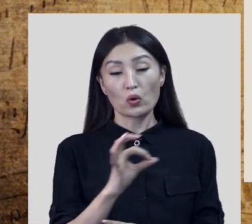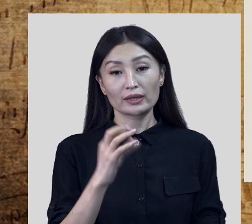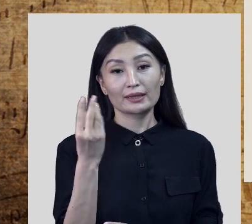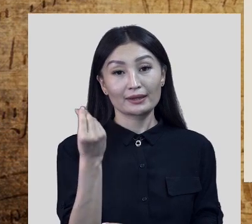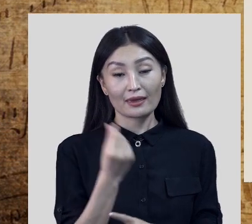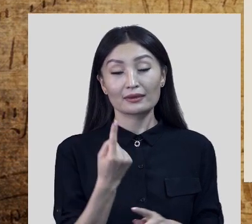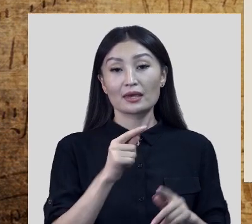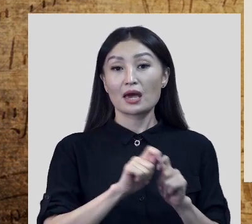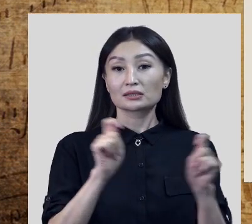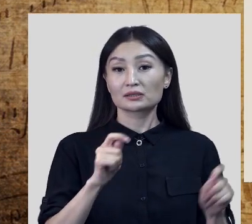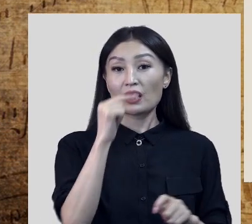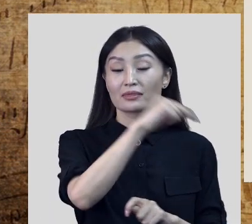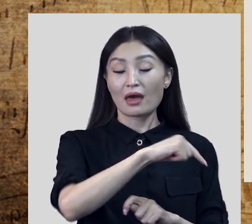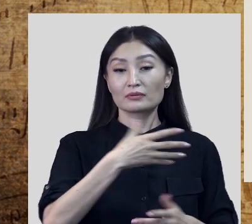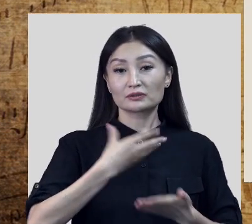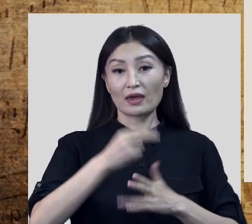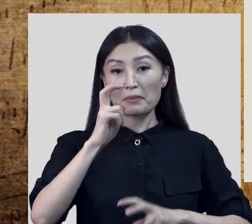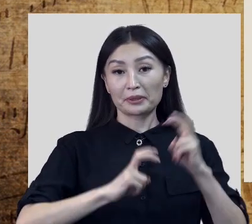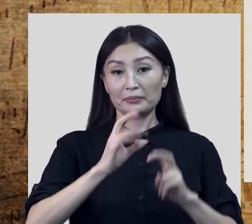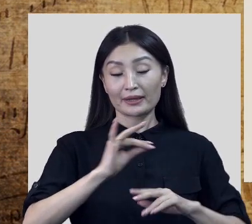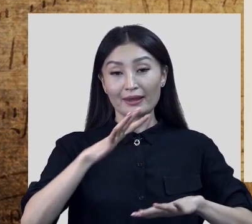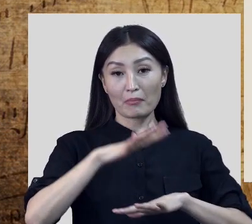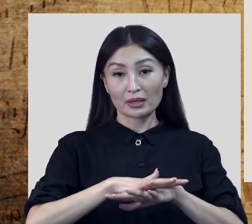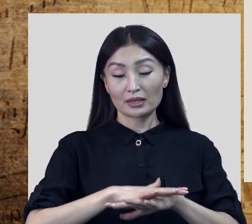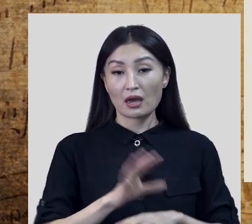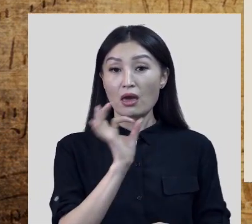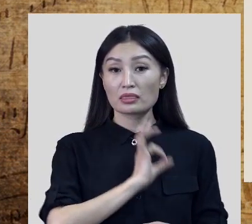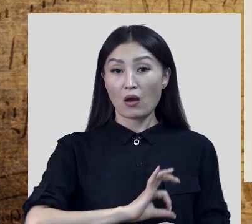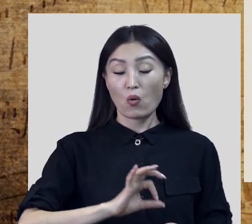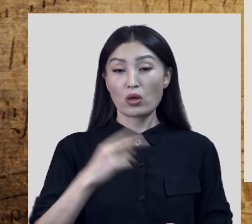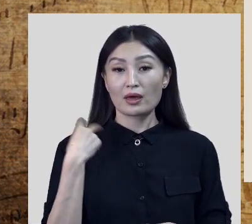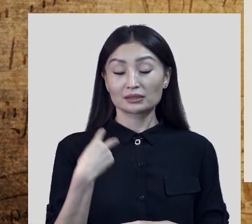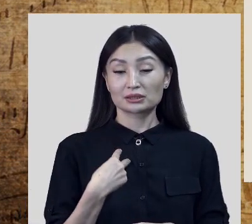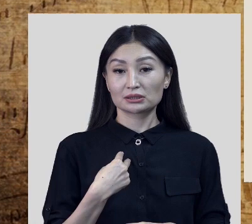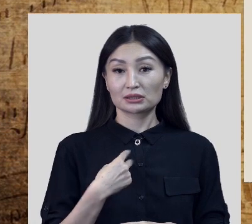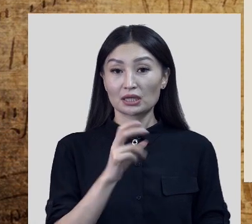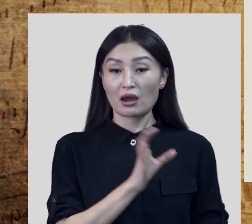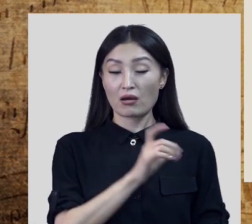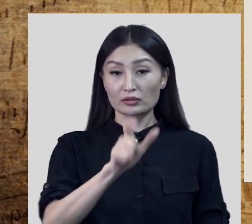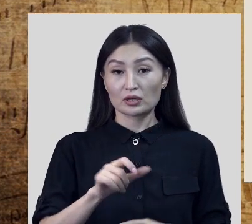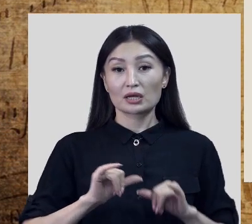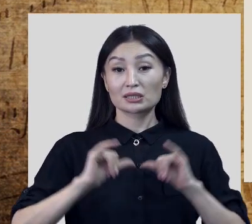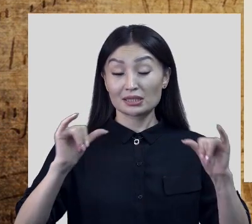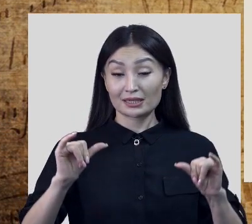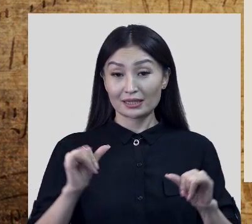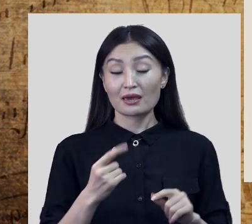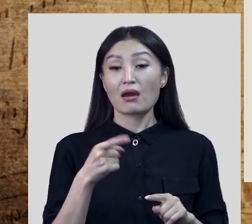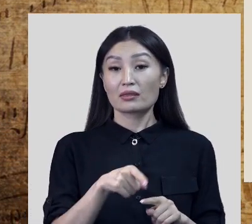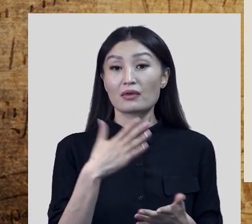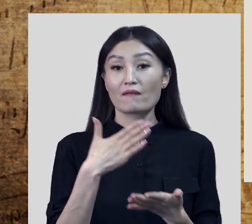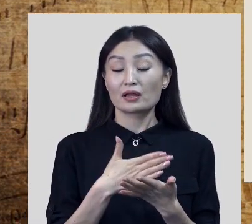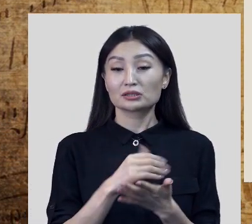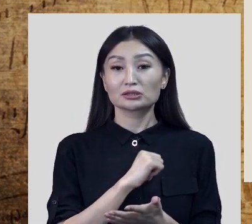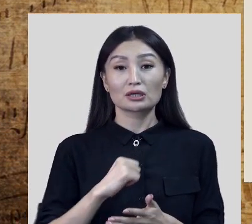и основывая там свои предприятия и банки доходы английских капиталистов росли и благодаря тому что они владели